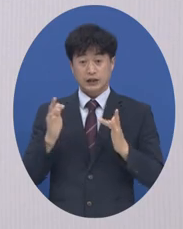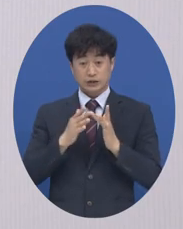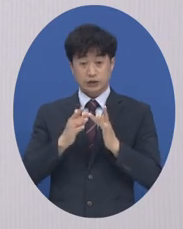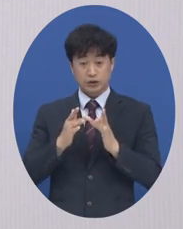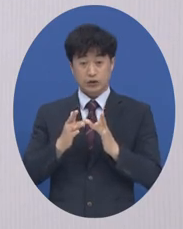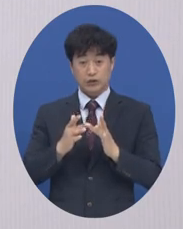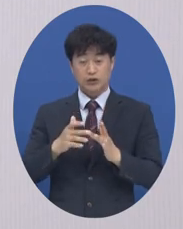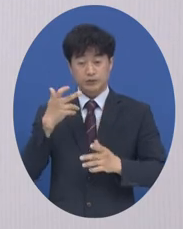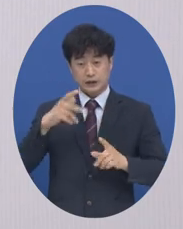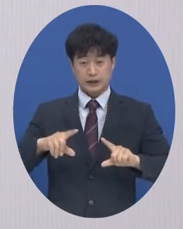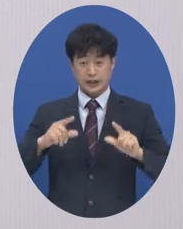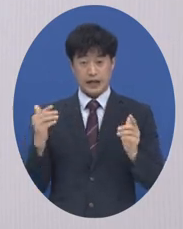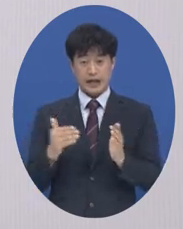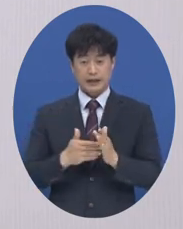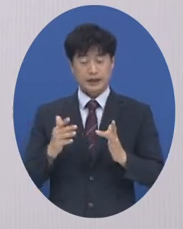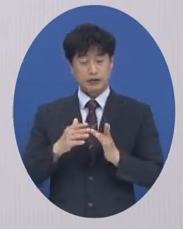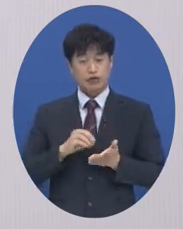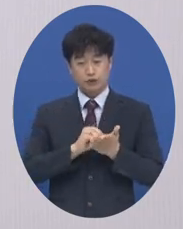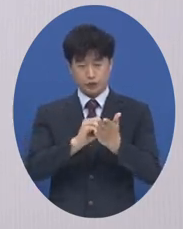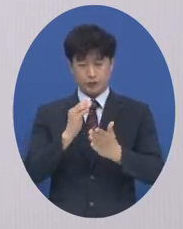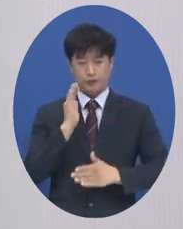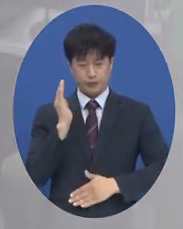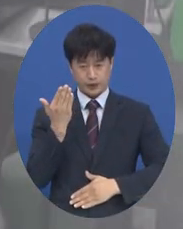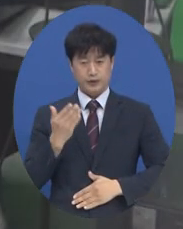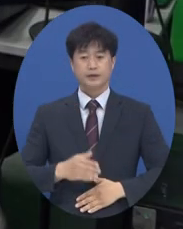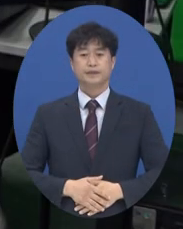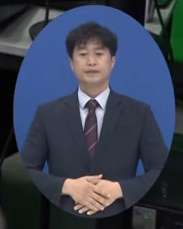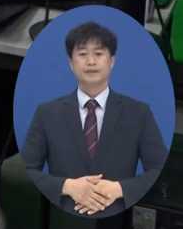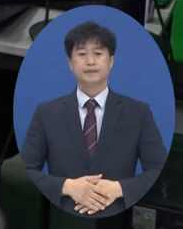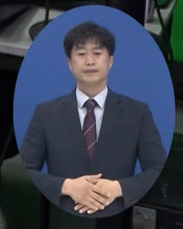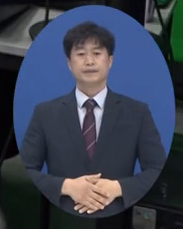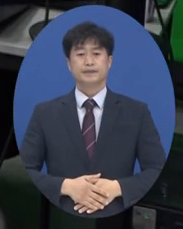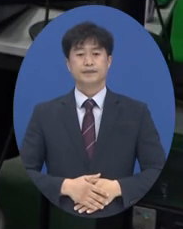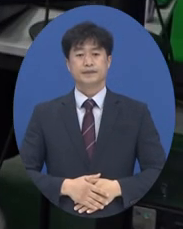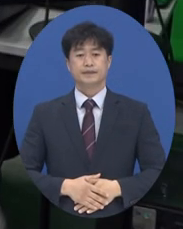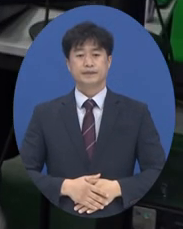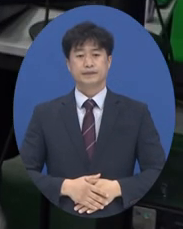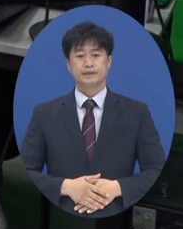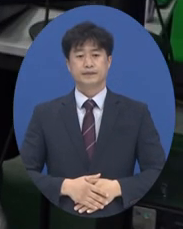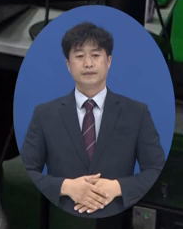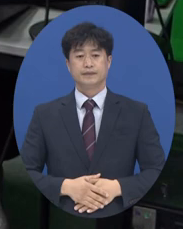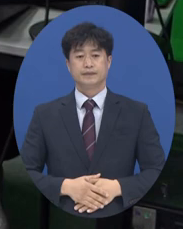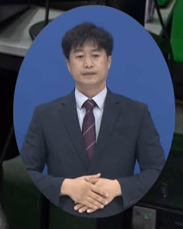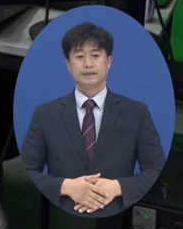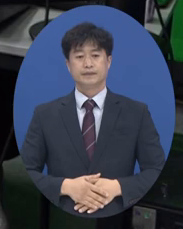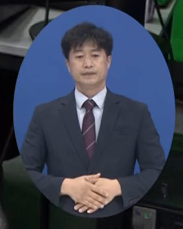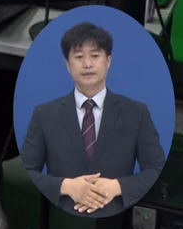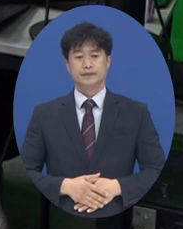17일까지 온라인으로 접수하면 됩니다. 경기GTV 구영슬입니다.